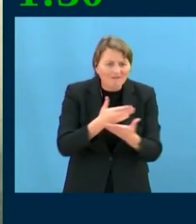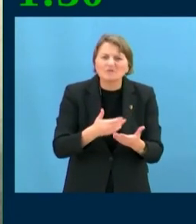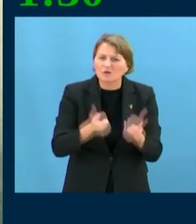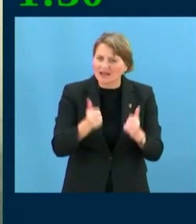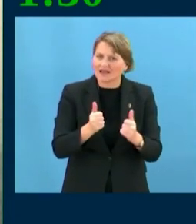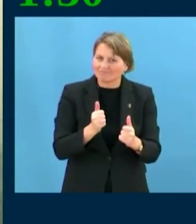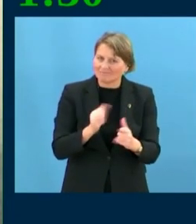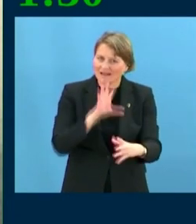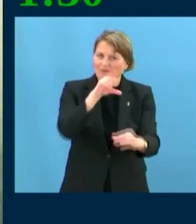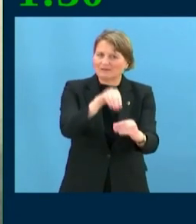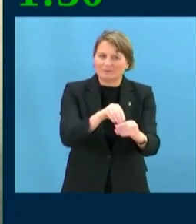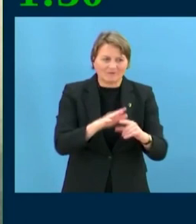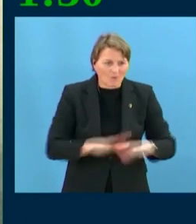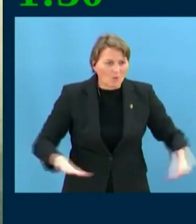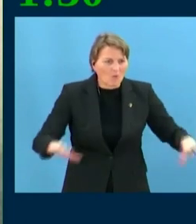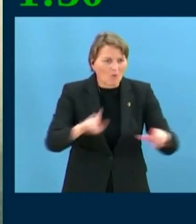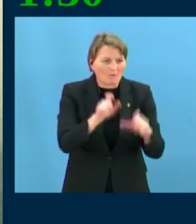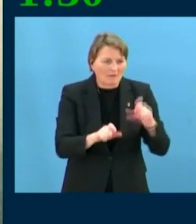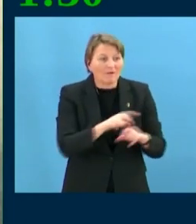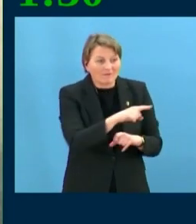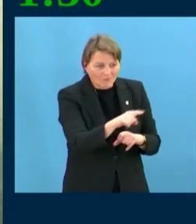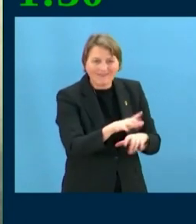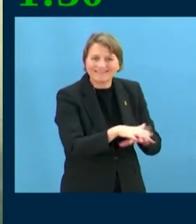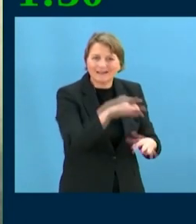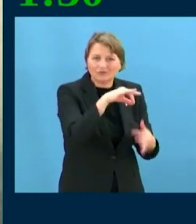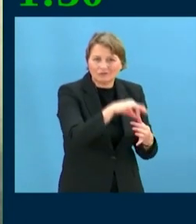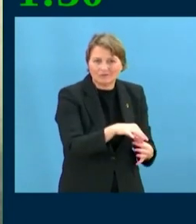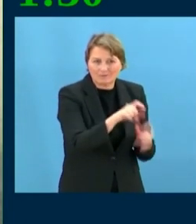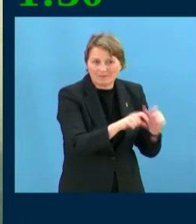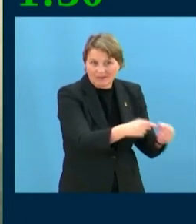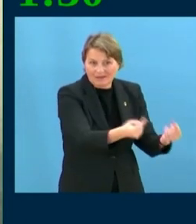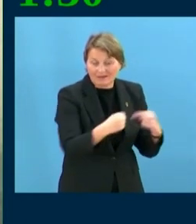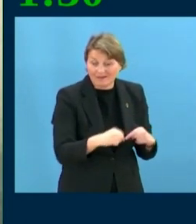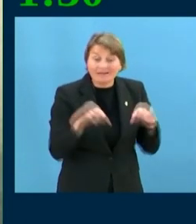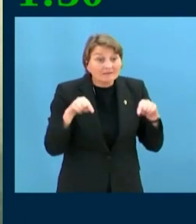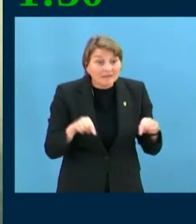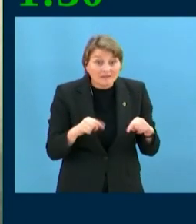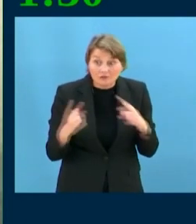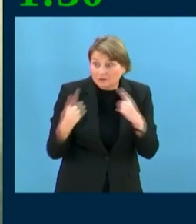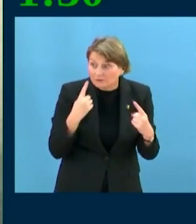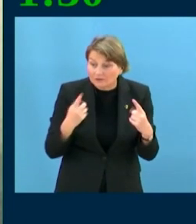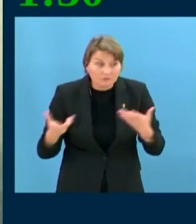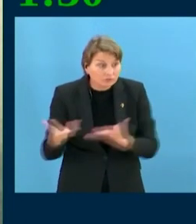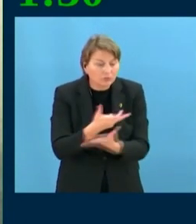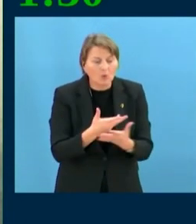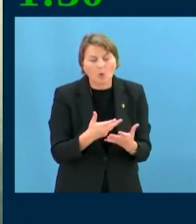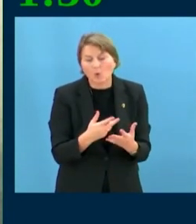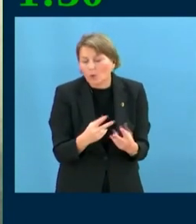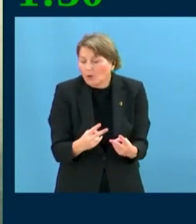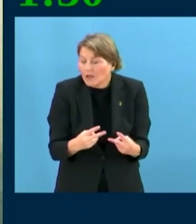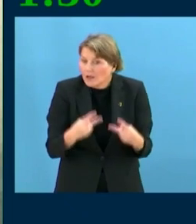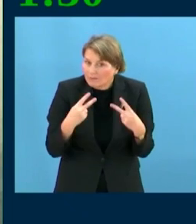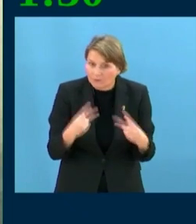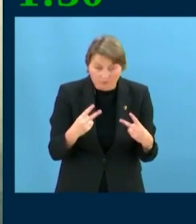formu yerli halkların insan hakları Konseyi çalışmalarına tam etkili ve anlamlı katılımını güçlendirmek